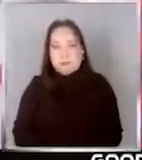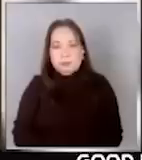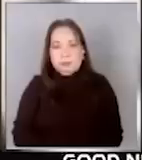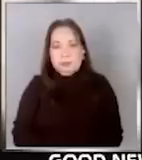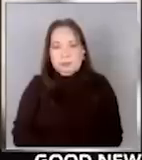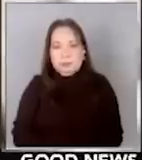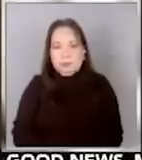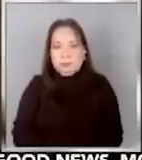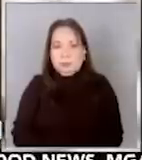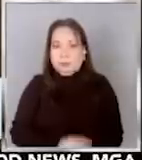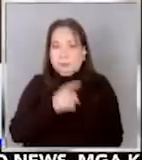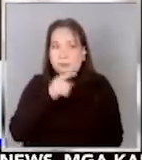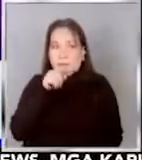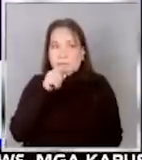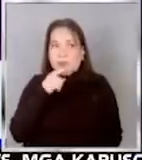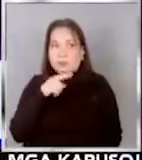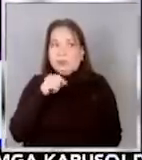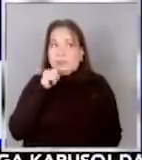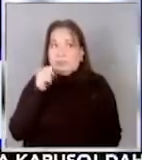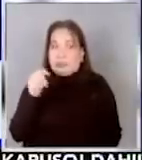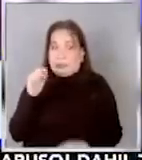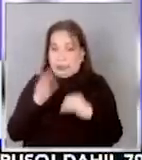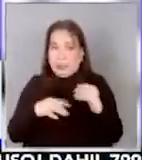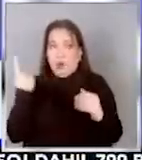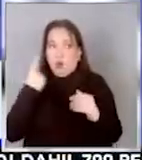Higit pa sa galing sa acting,